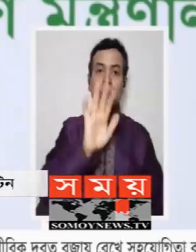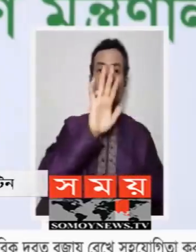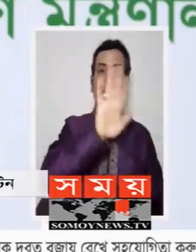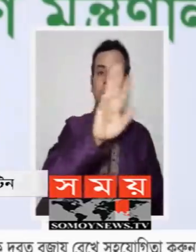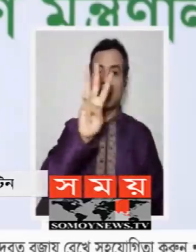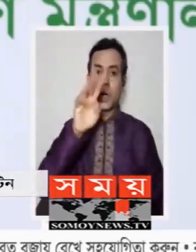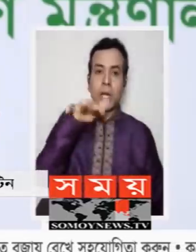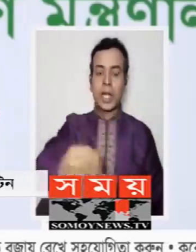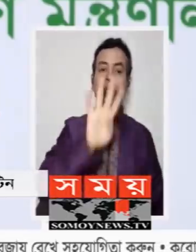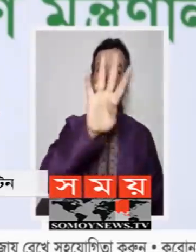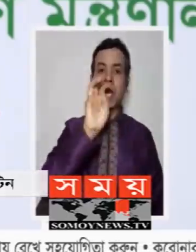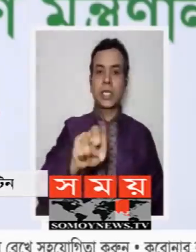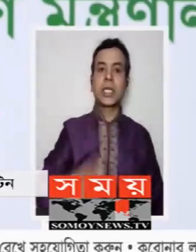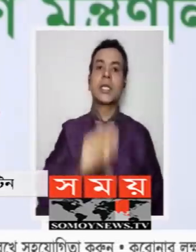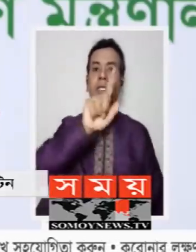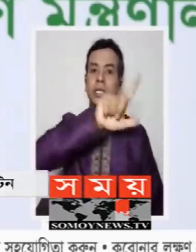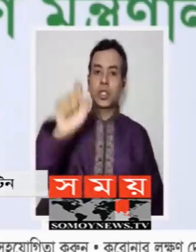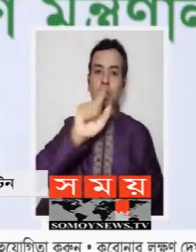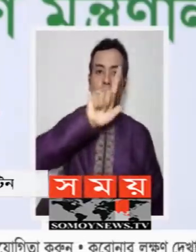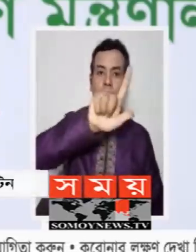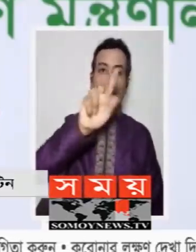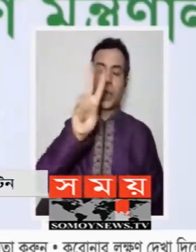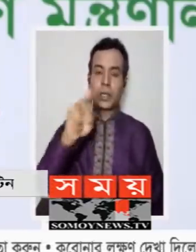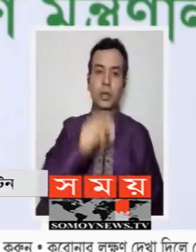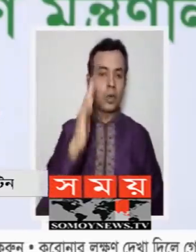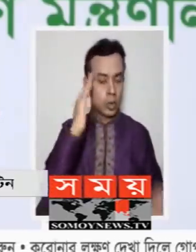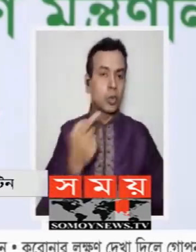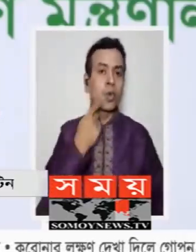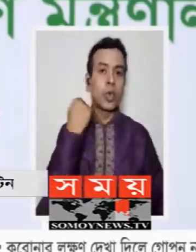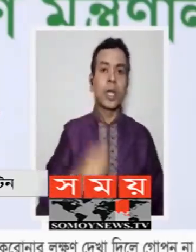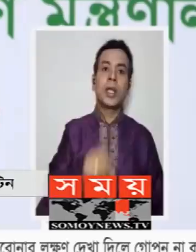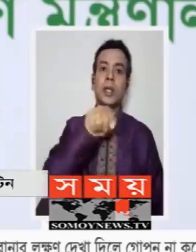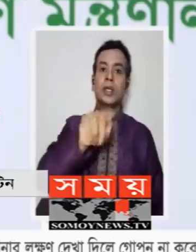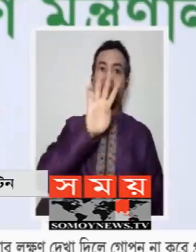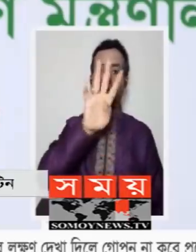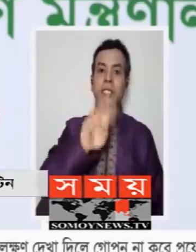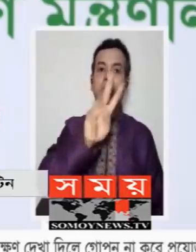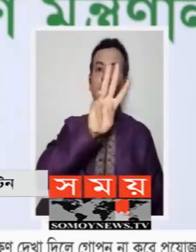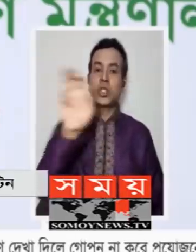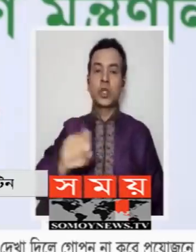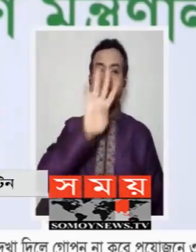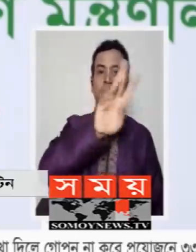সারা বিশ্বে পরিস্থিতি যেটা, 24 ঘন্টায় শনাক্ত হয়েছেন 1,264 জন এবং এ পর্যন্ত